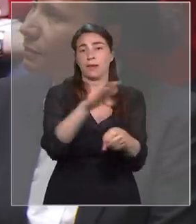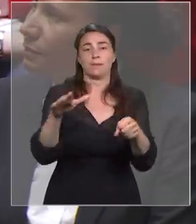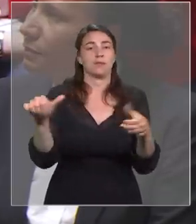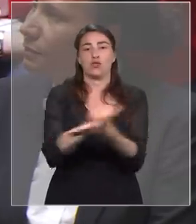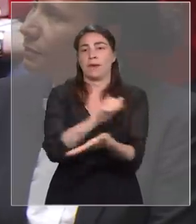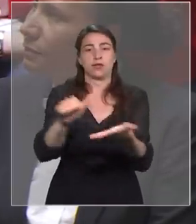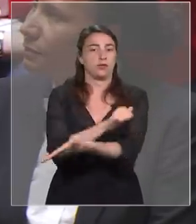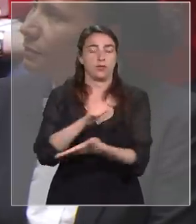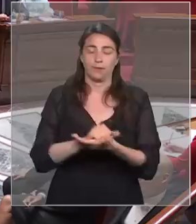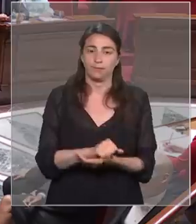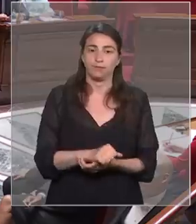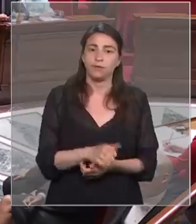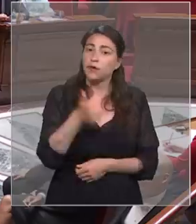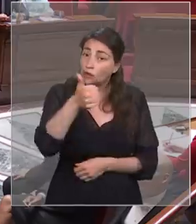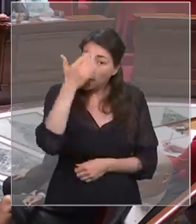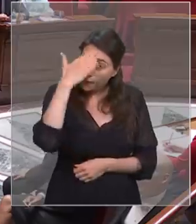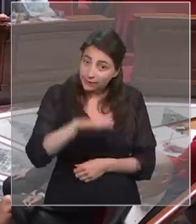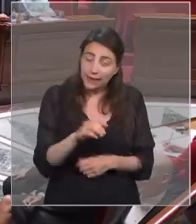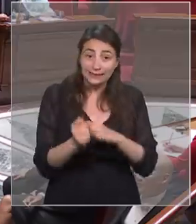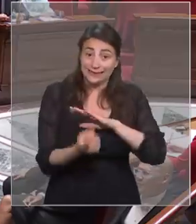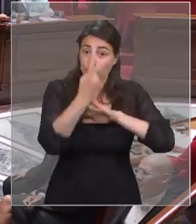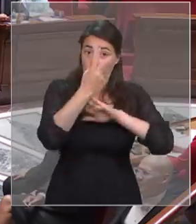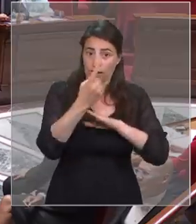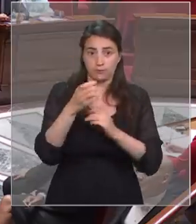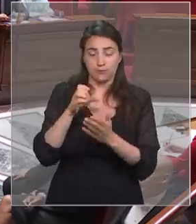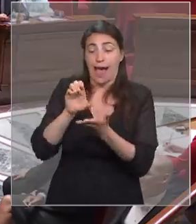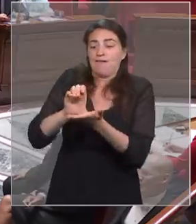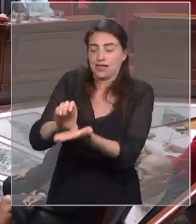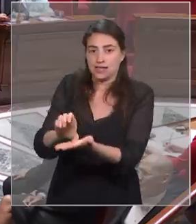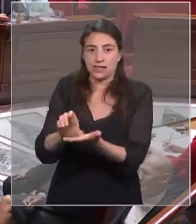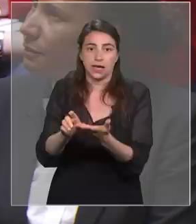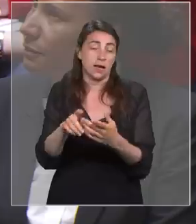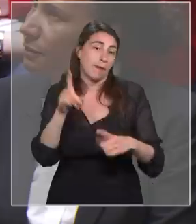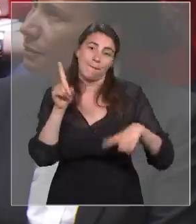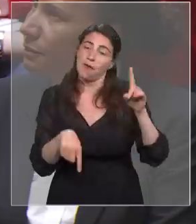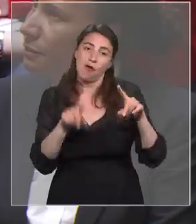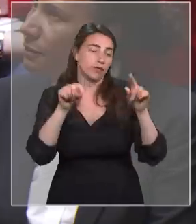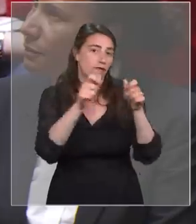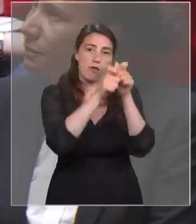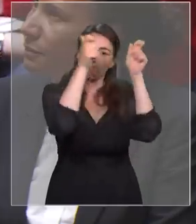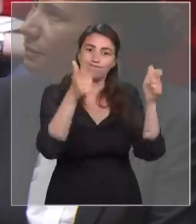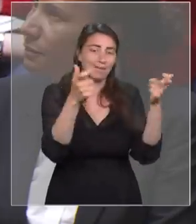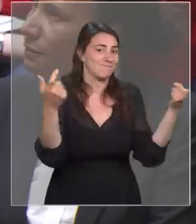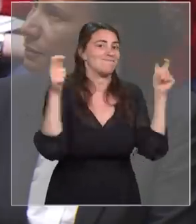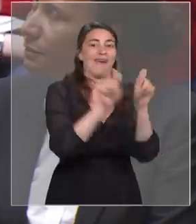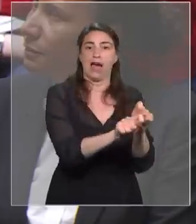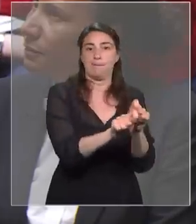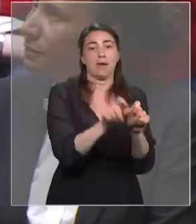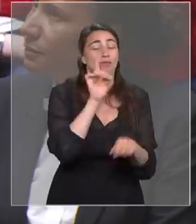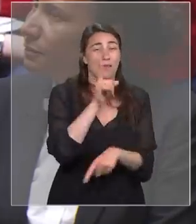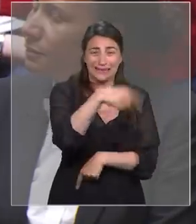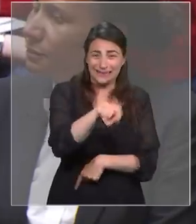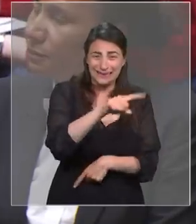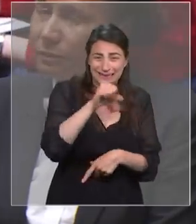innover, investir, suppose aussi parfois, malheureusement, de fermer des installations qui, elles, sont obsolètes. Et vous le savez, monsieur, puisque